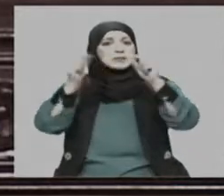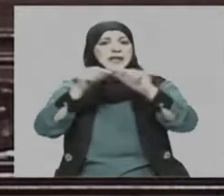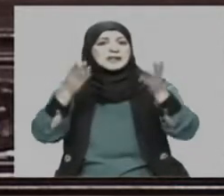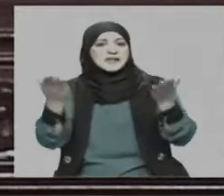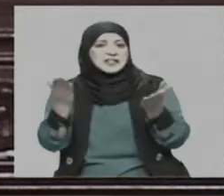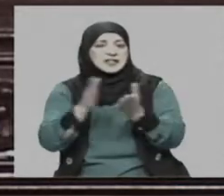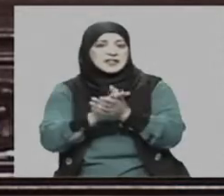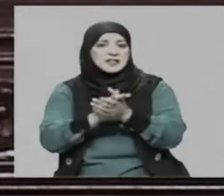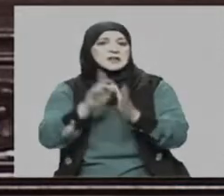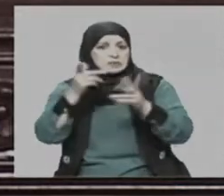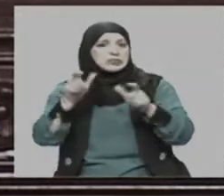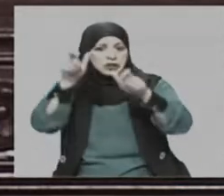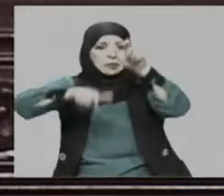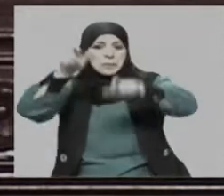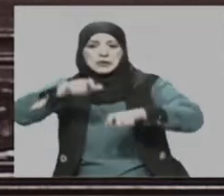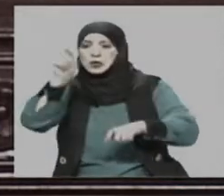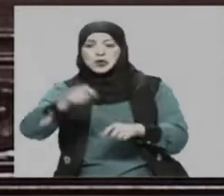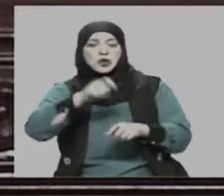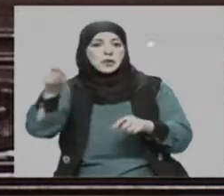المعنويين، ينجم يكون